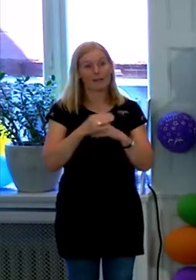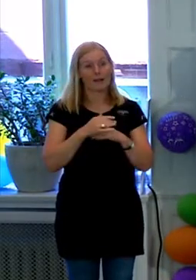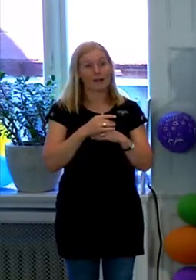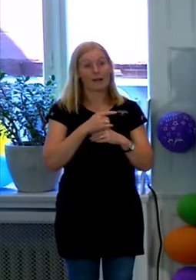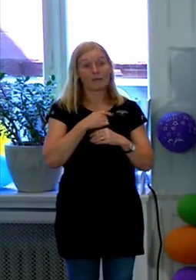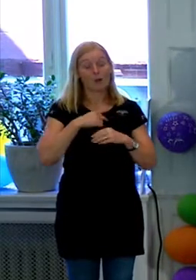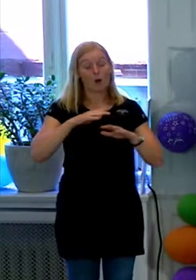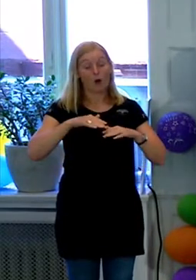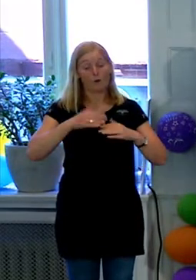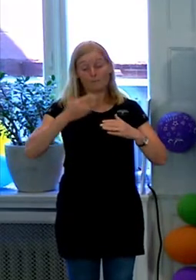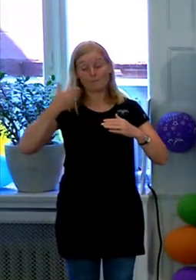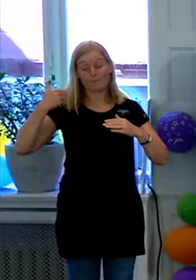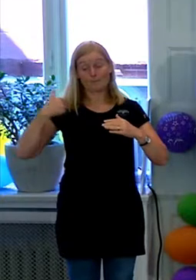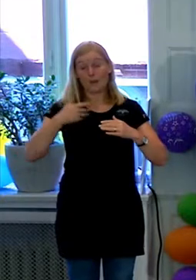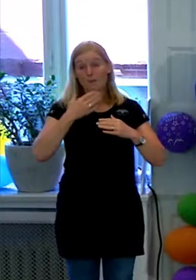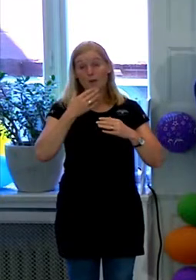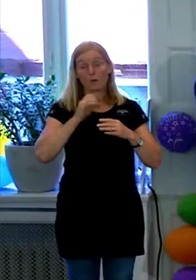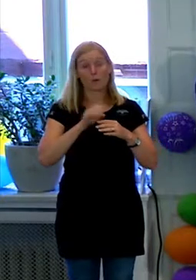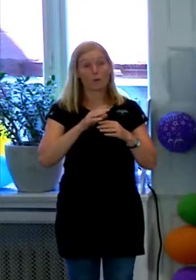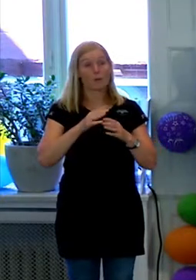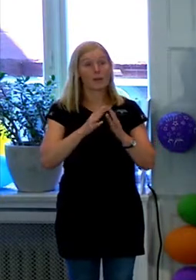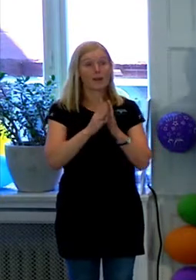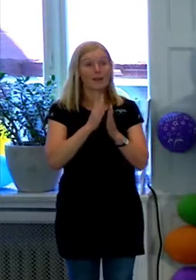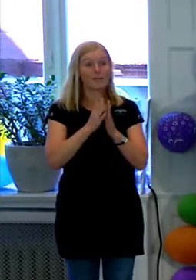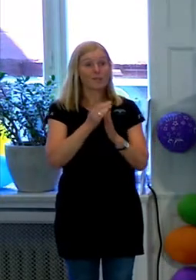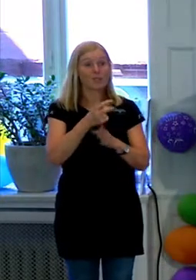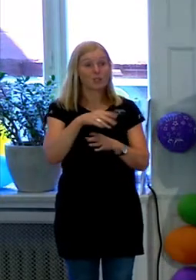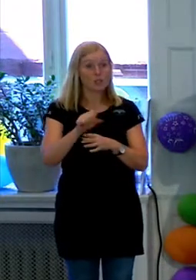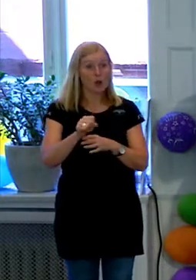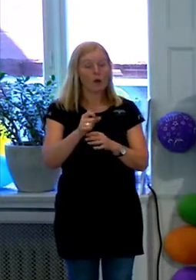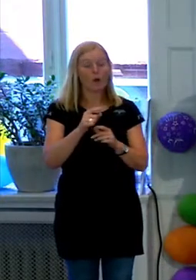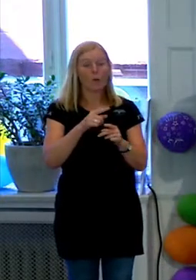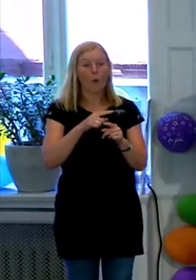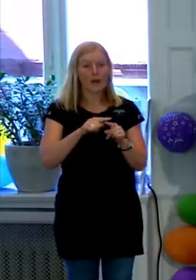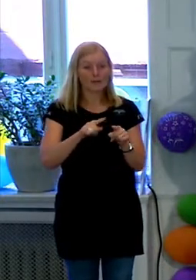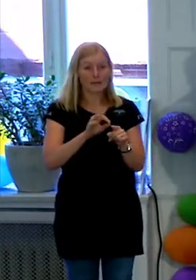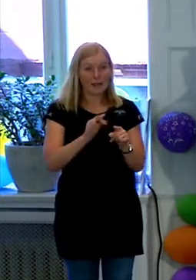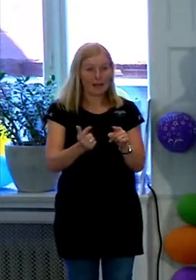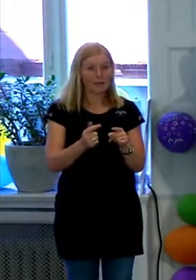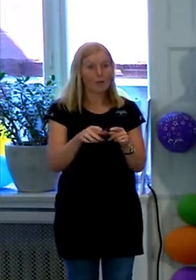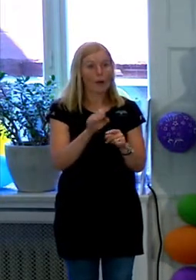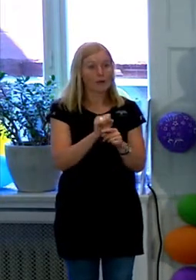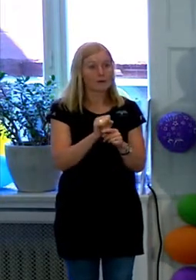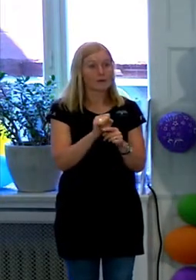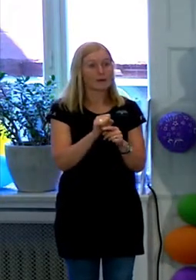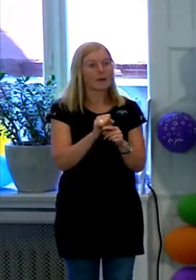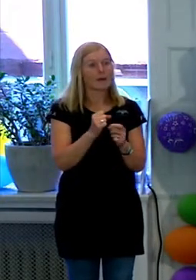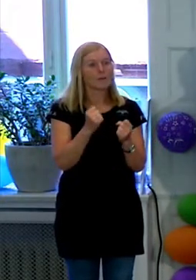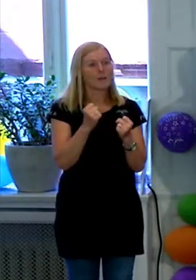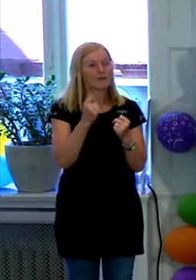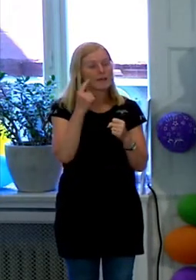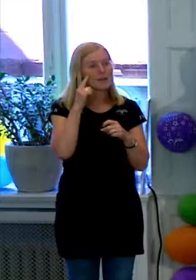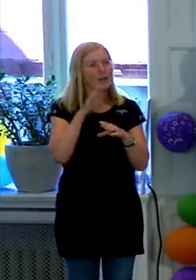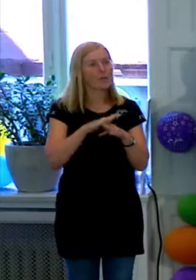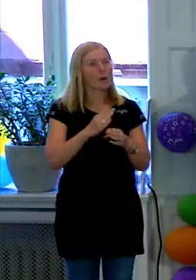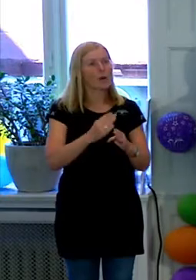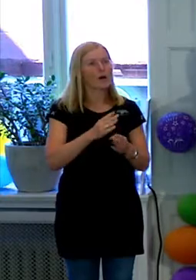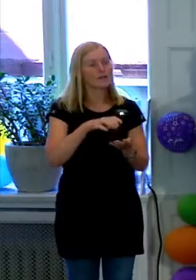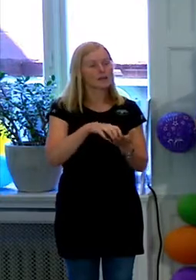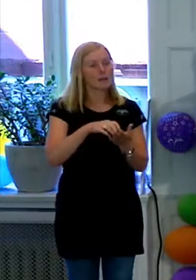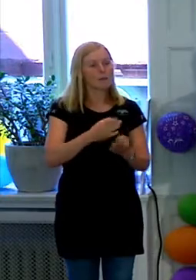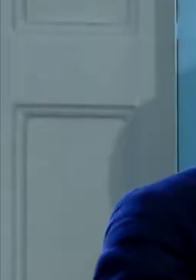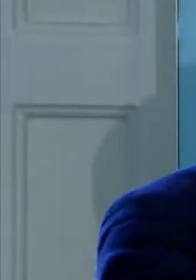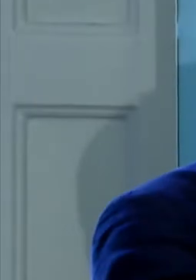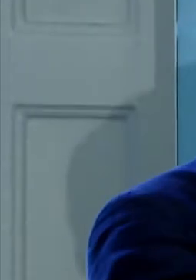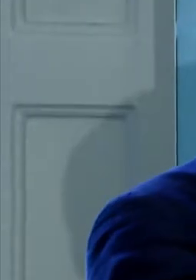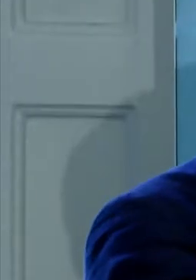om trafikslaget och hastighet och sånt. Men just det här viktiga att vi har ut stadsbyggnadsperspektiv,